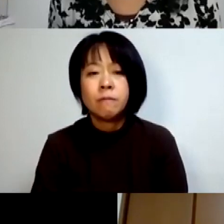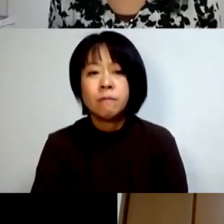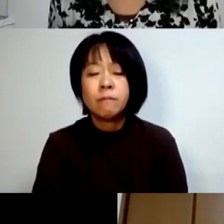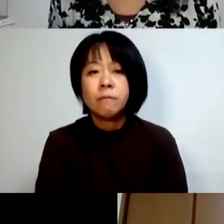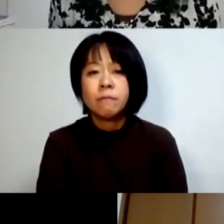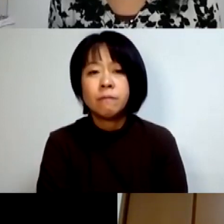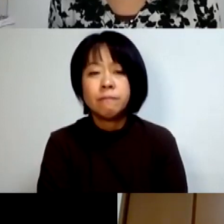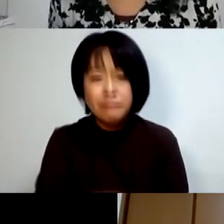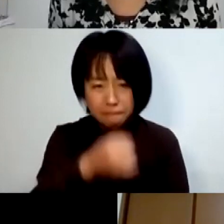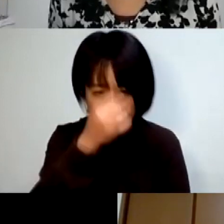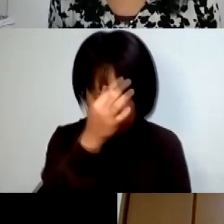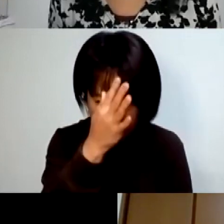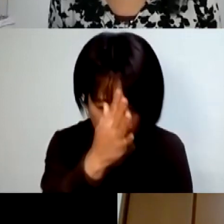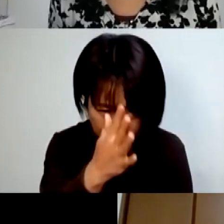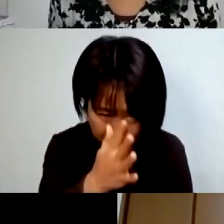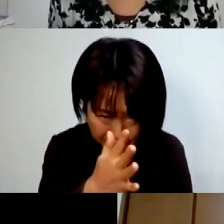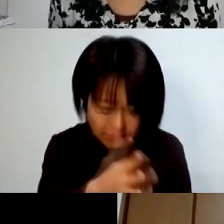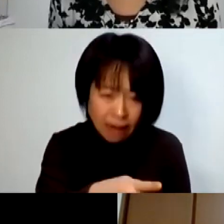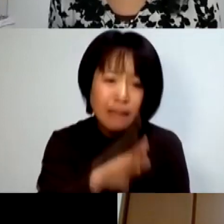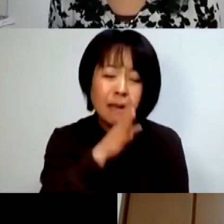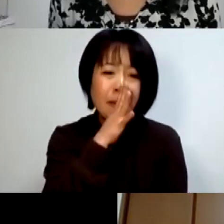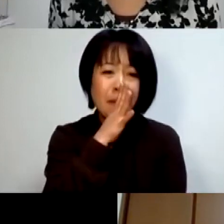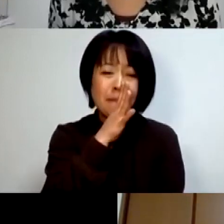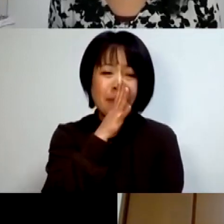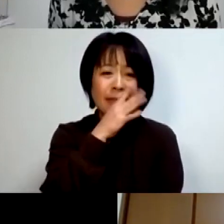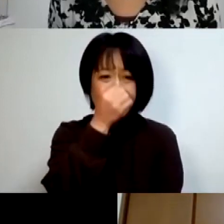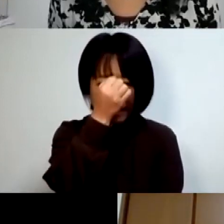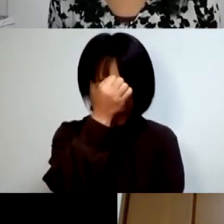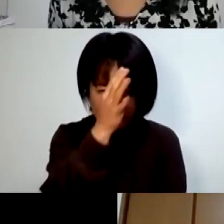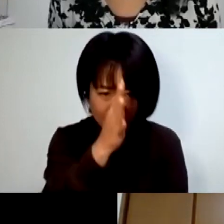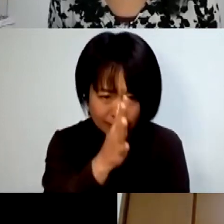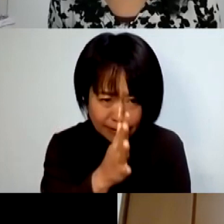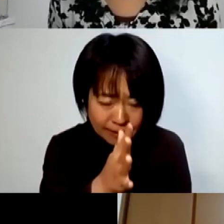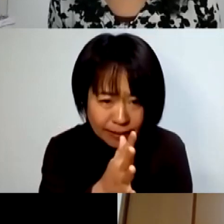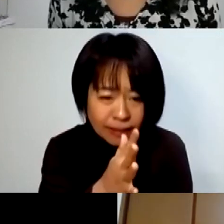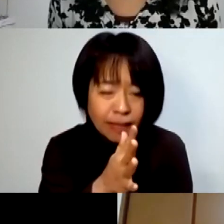すまんかった。ほんまにすまんかった。